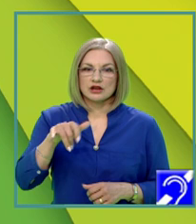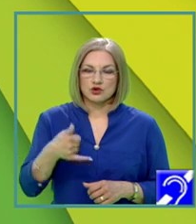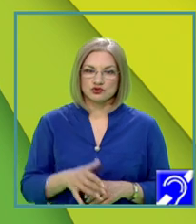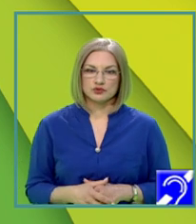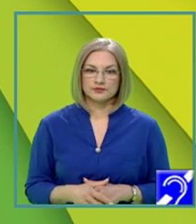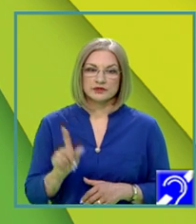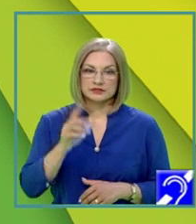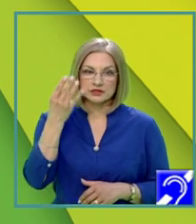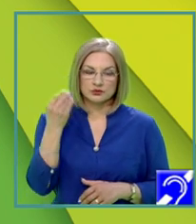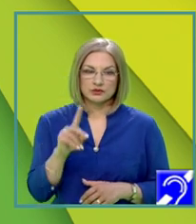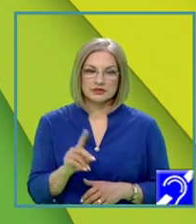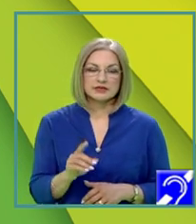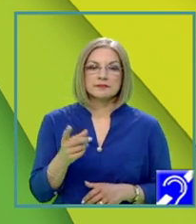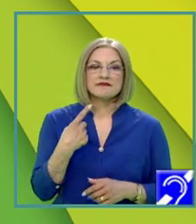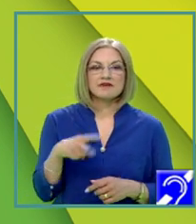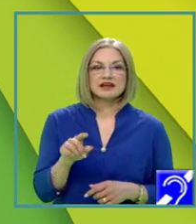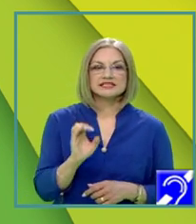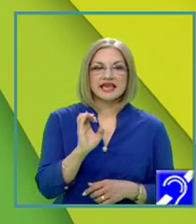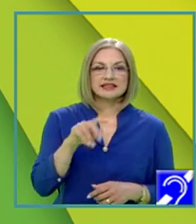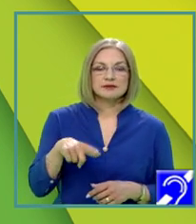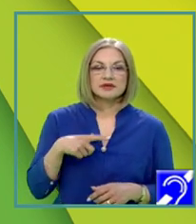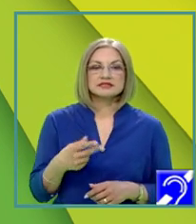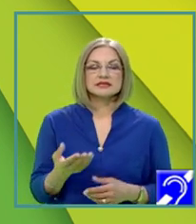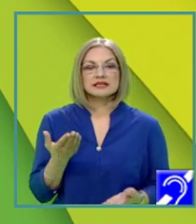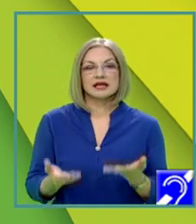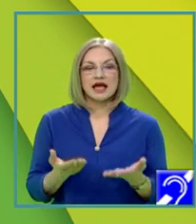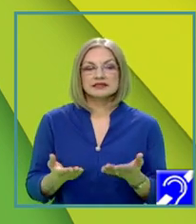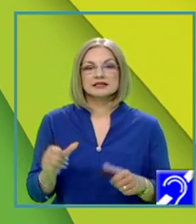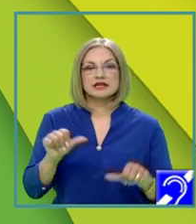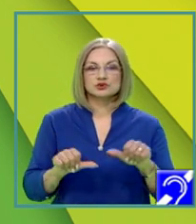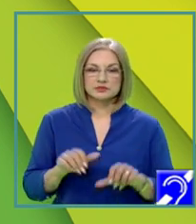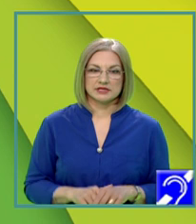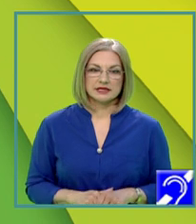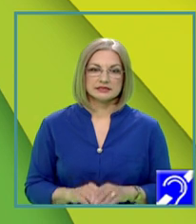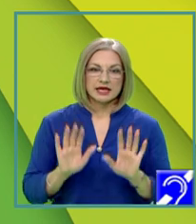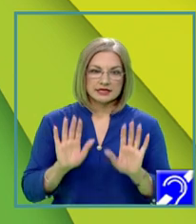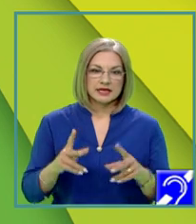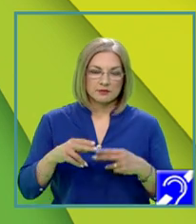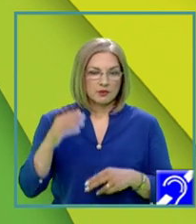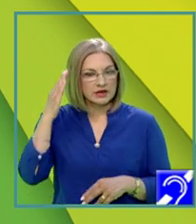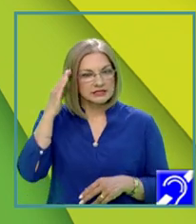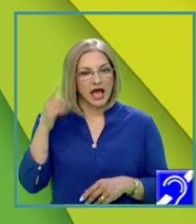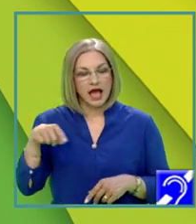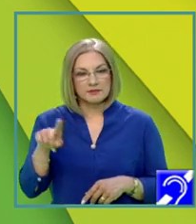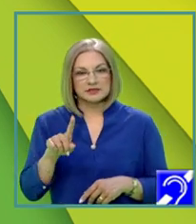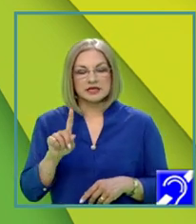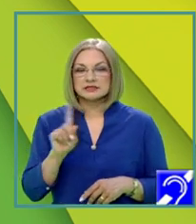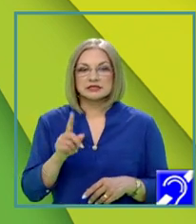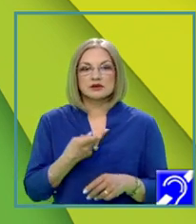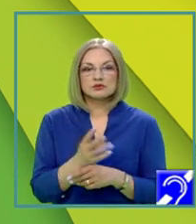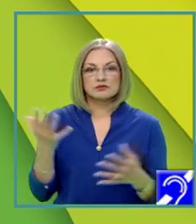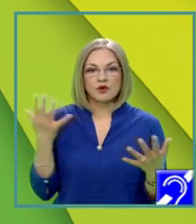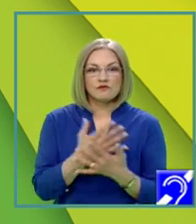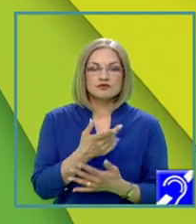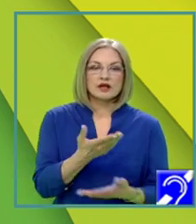variația de entalpie depinde de Cantitatea de substanță și aici mă opresc pentru a va reaminti că nu este cazul să confundați cantitatea